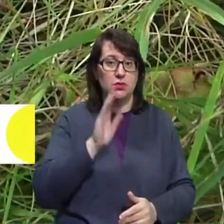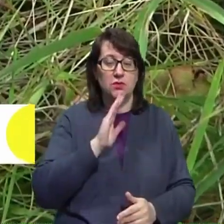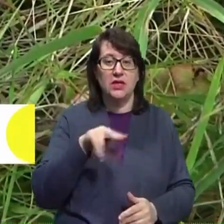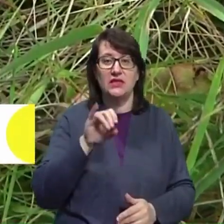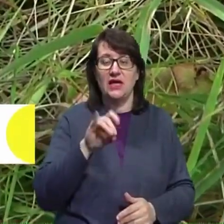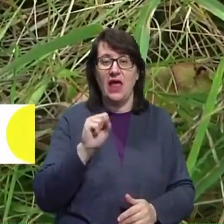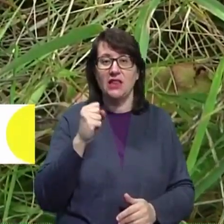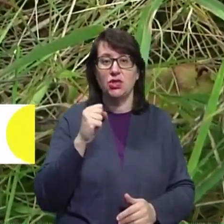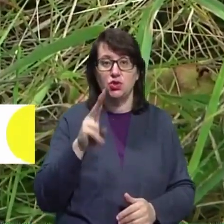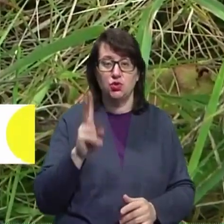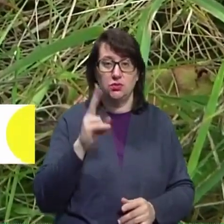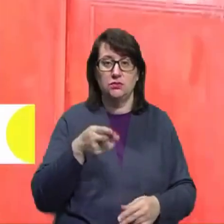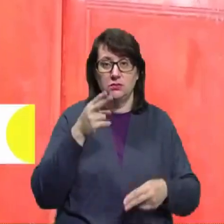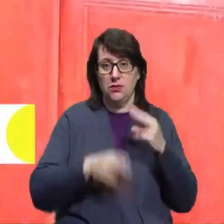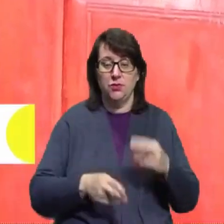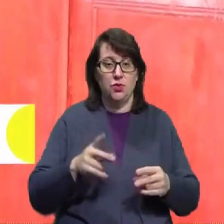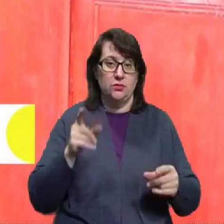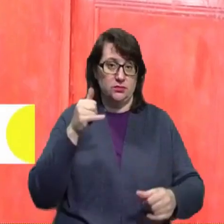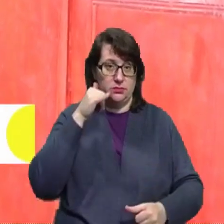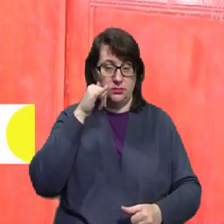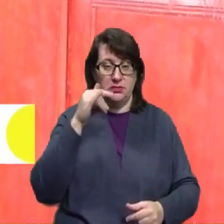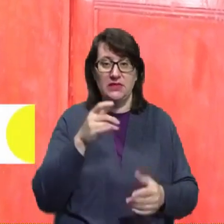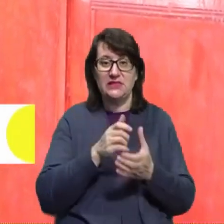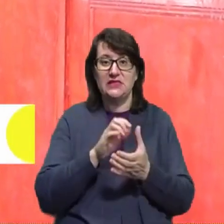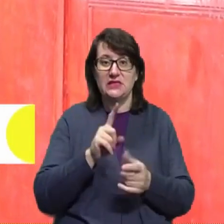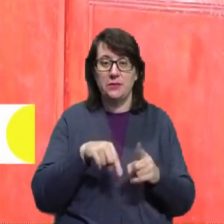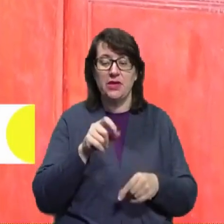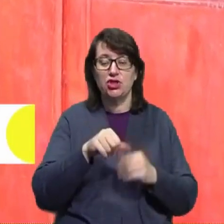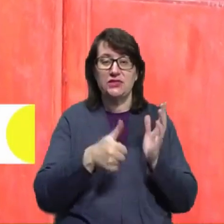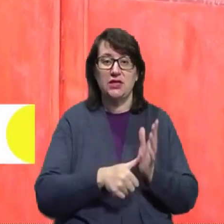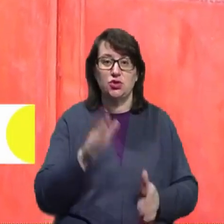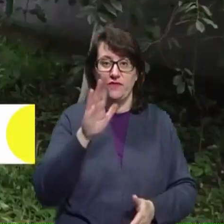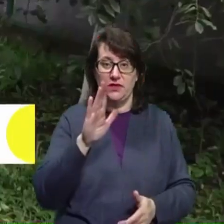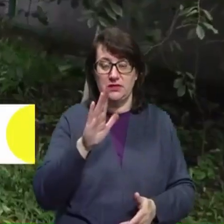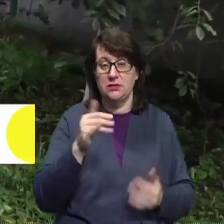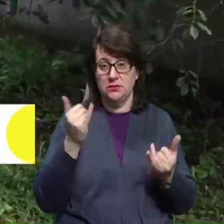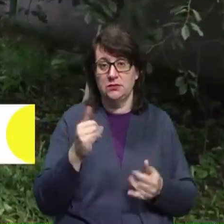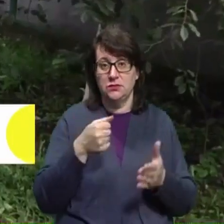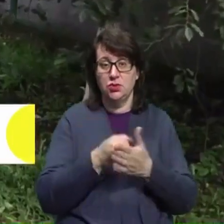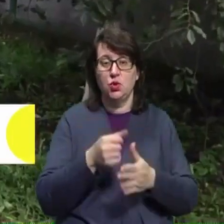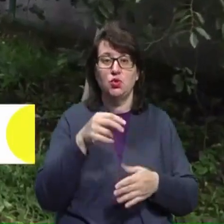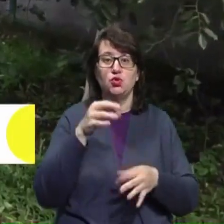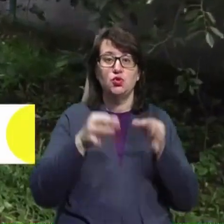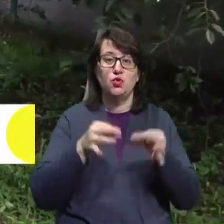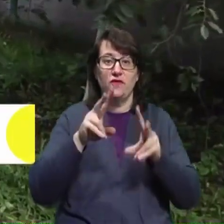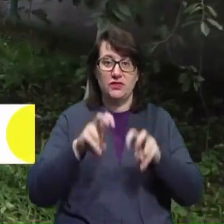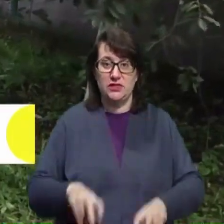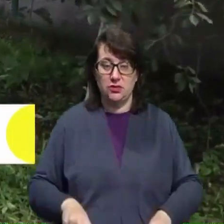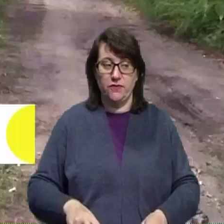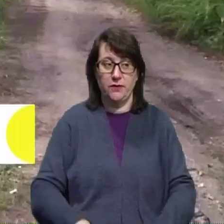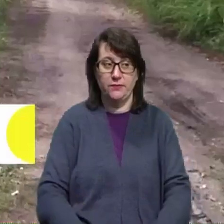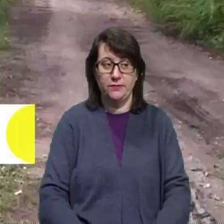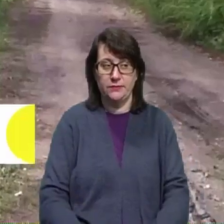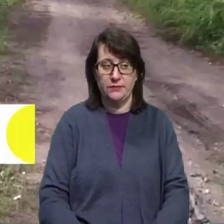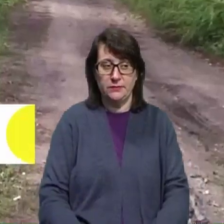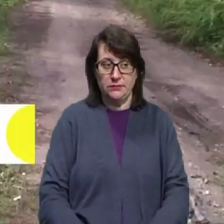яка припинила виходити на зв'язок із рідними 16 вересня. Наразі триває досудове розслідування. Сергій Косюченко, Дмитро